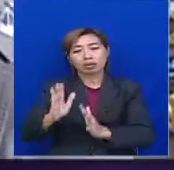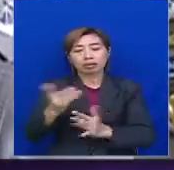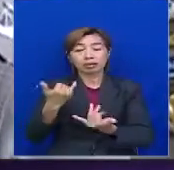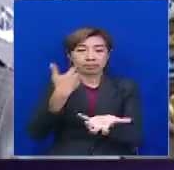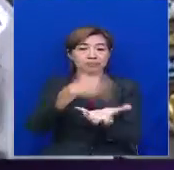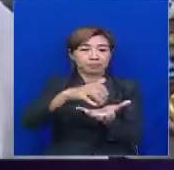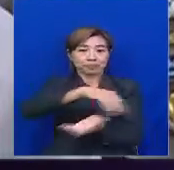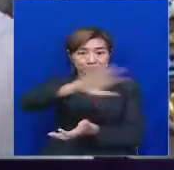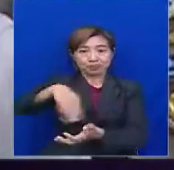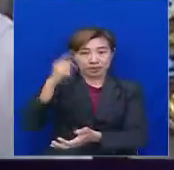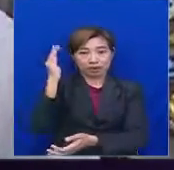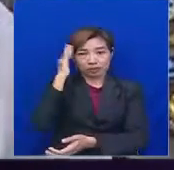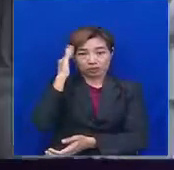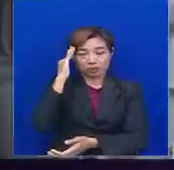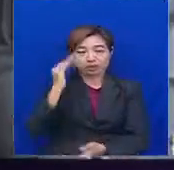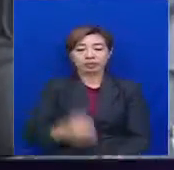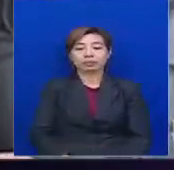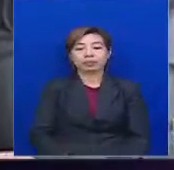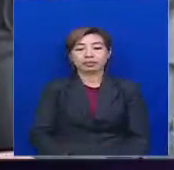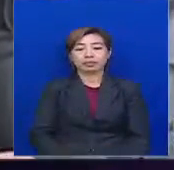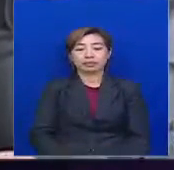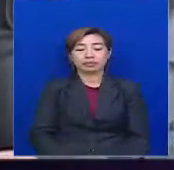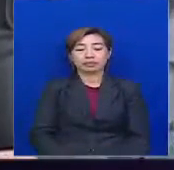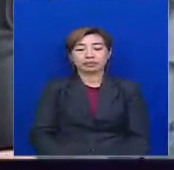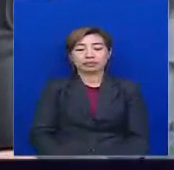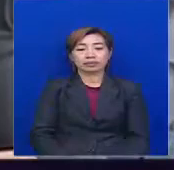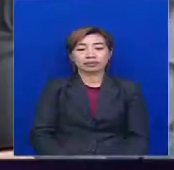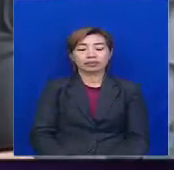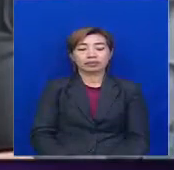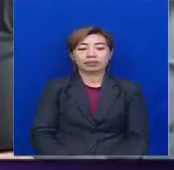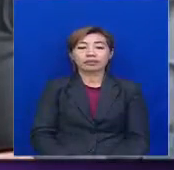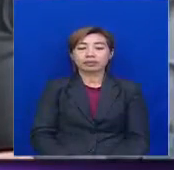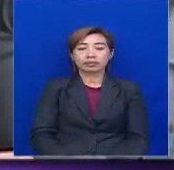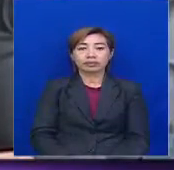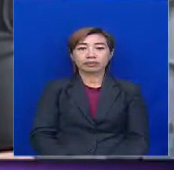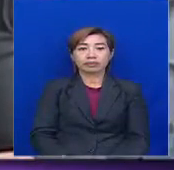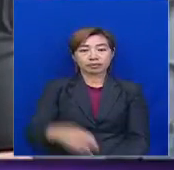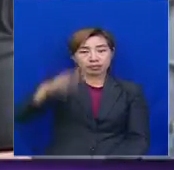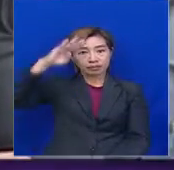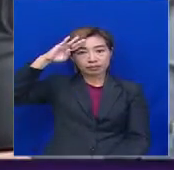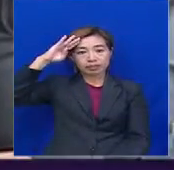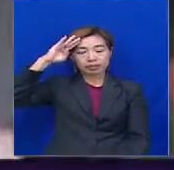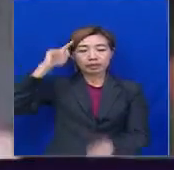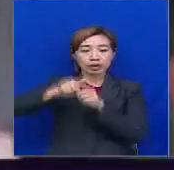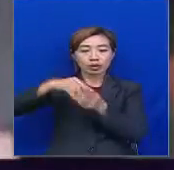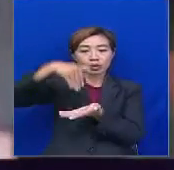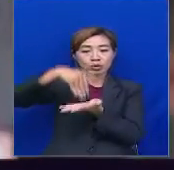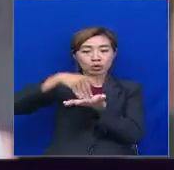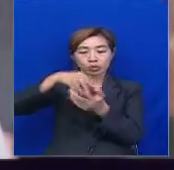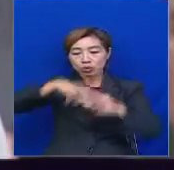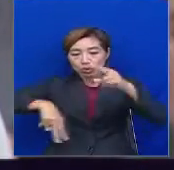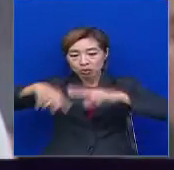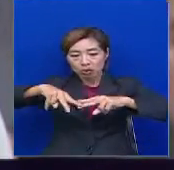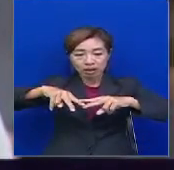ชนได้รับทราบนะครับพล.ตำรวจเอกศรีวรารังสิตพรมนกุลผู้อำนวยการศูนย์อำนวยการรักษาความ